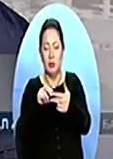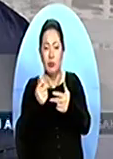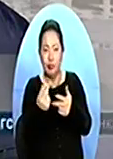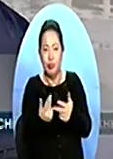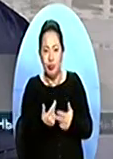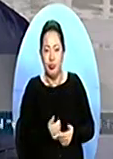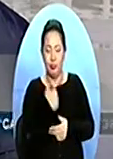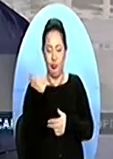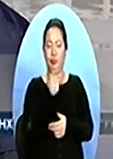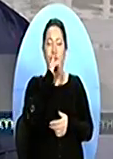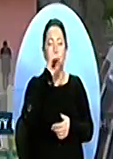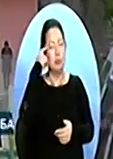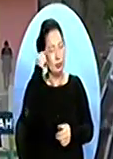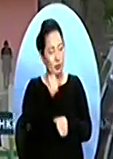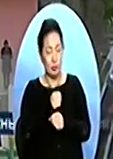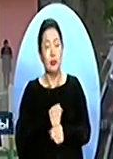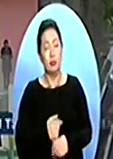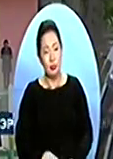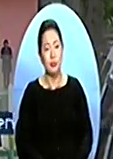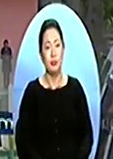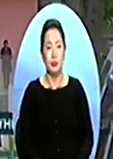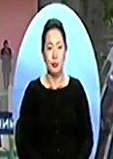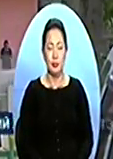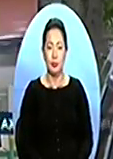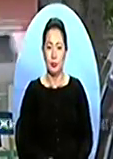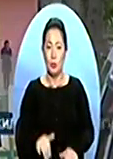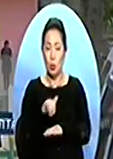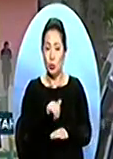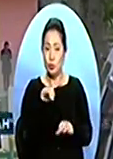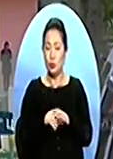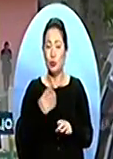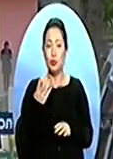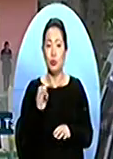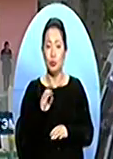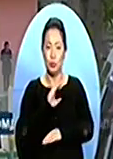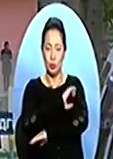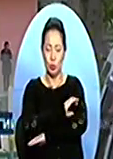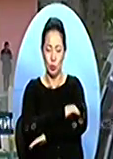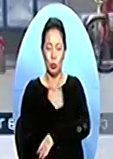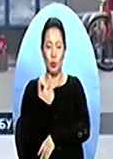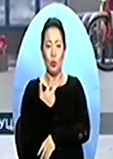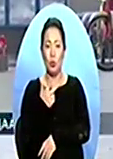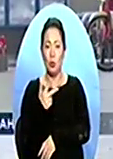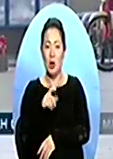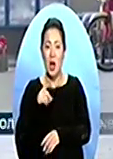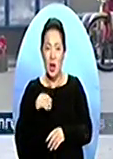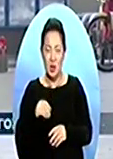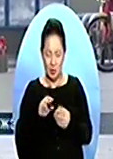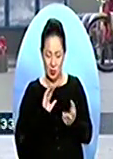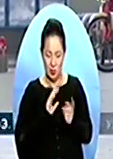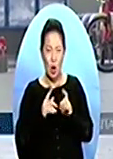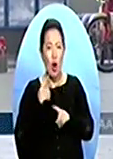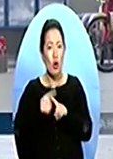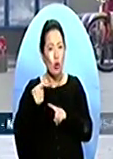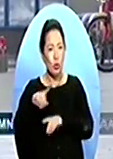оруулах арга хэмжээ авъя гэж бодож байгаа. Улсын хэмжээнд 40 орчим сургууль 3 ээлжээр хичээллэж байна. Төрөлт жил бүр нэмэгдэж хөдөө орон